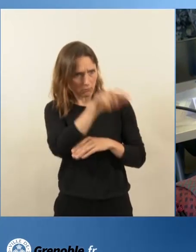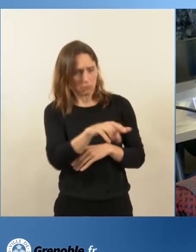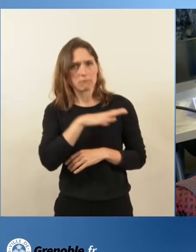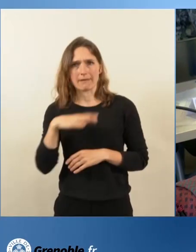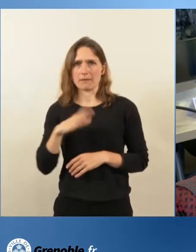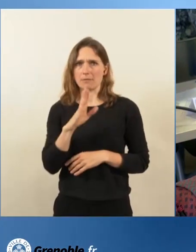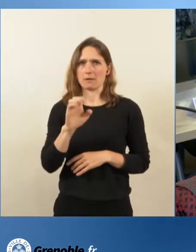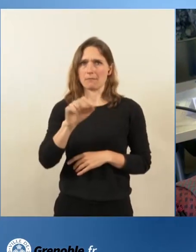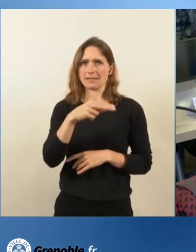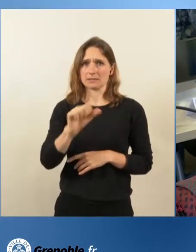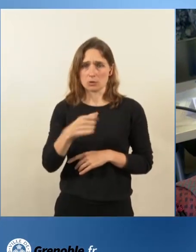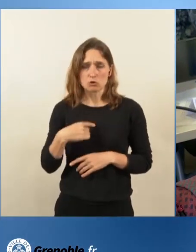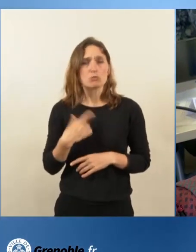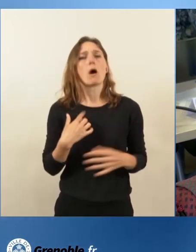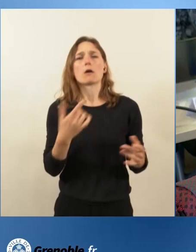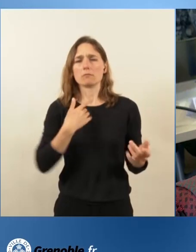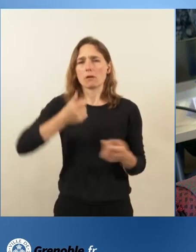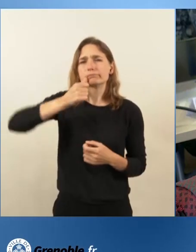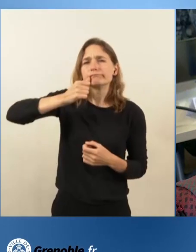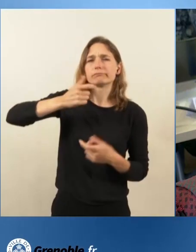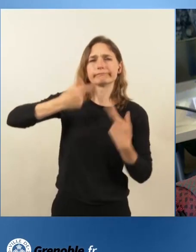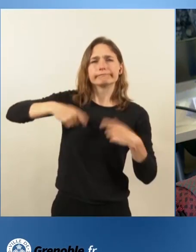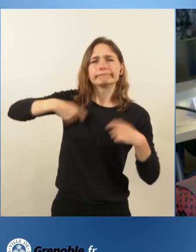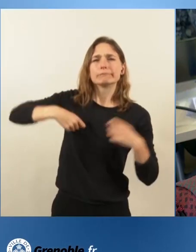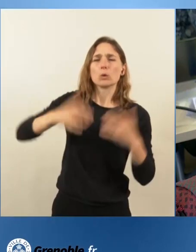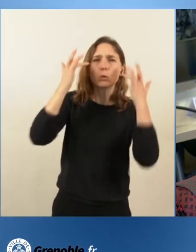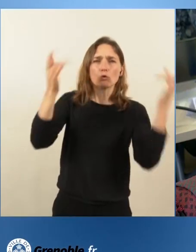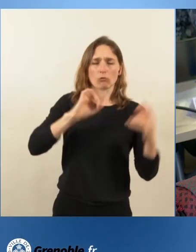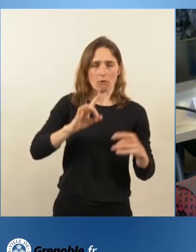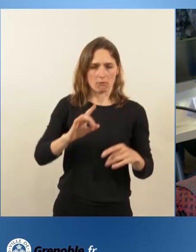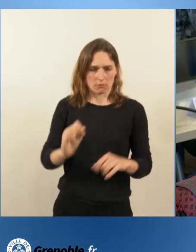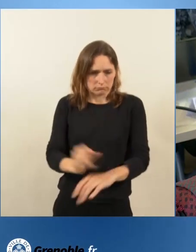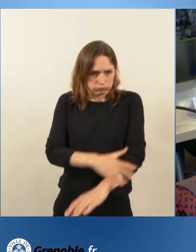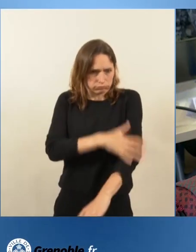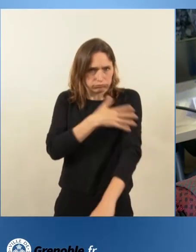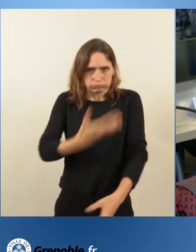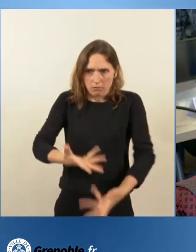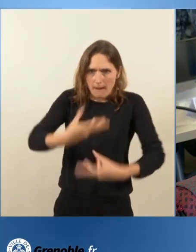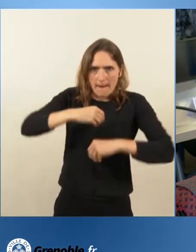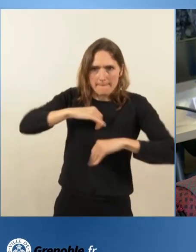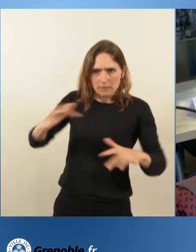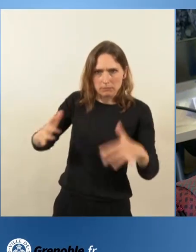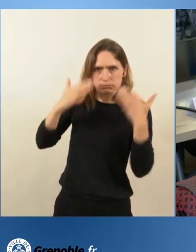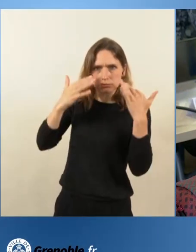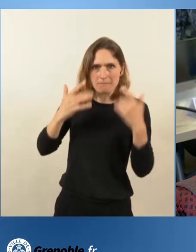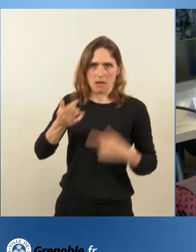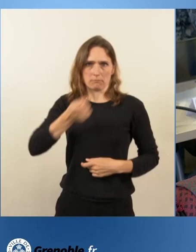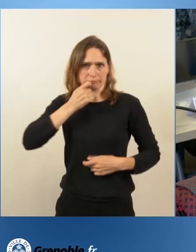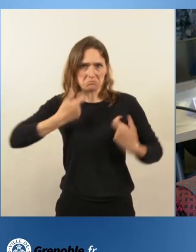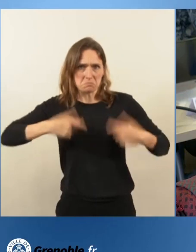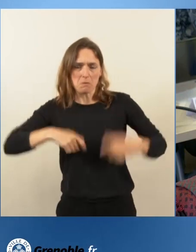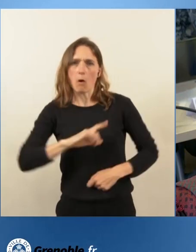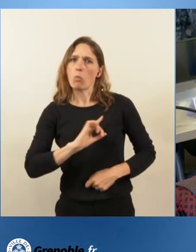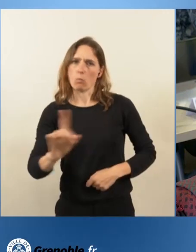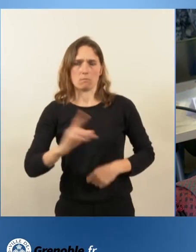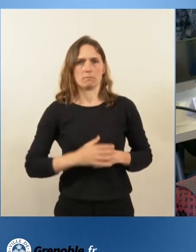binze je pensais entièrement qu'on ne consomme pas de la culture on la vie on la ressent on l'a fait mais alors vraiment je pense qu'on ne la consomme pas